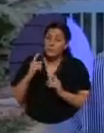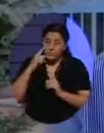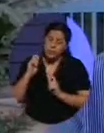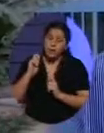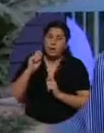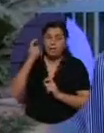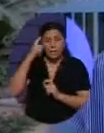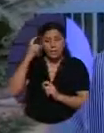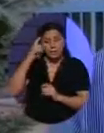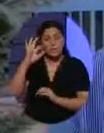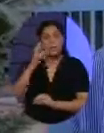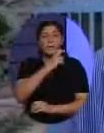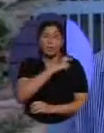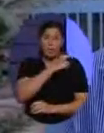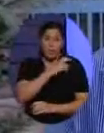ופיקוד העורף,